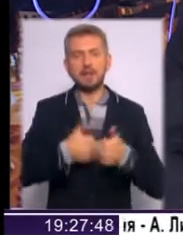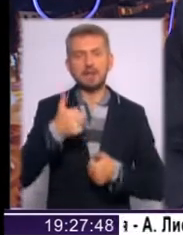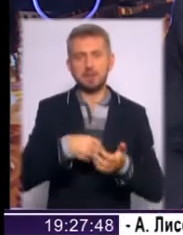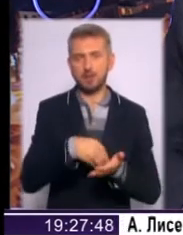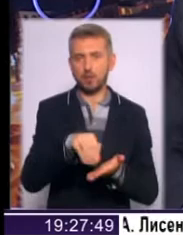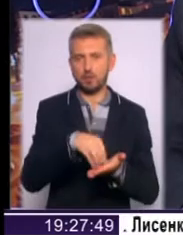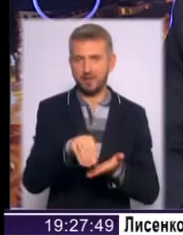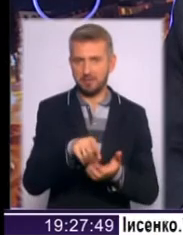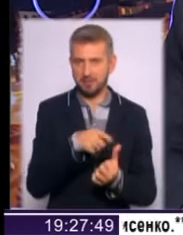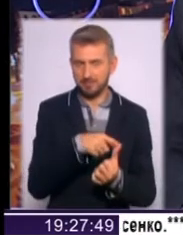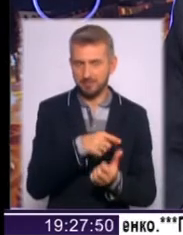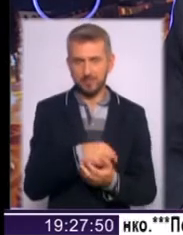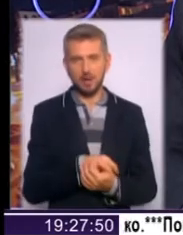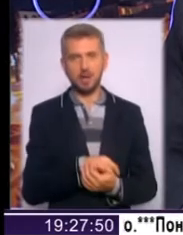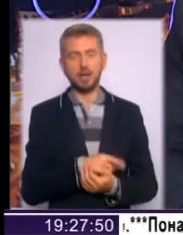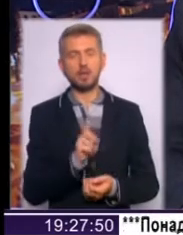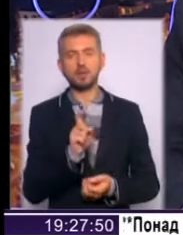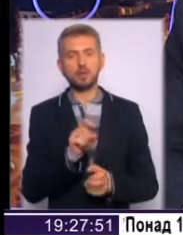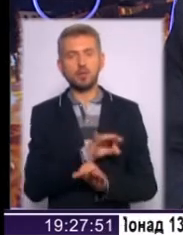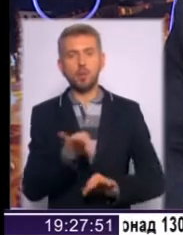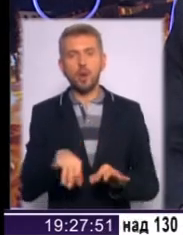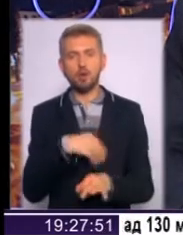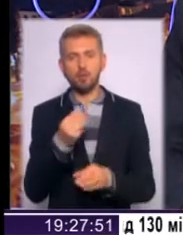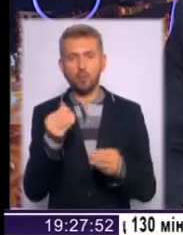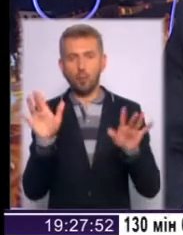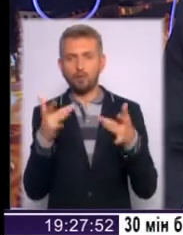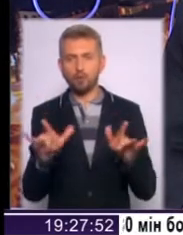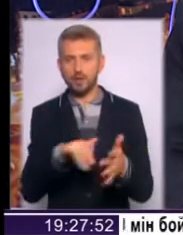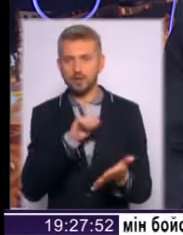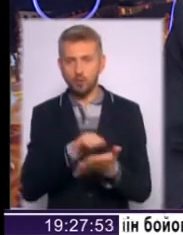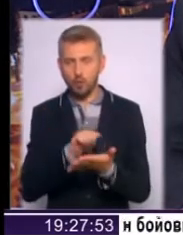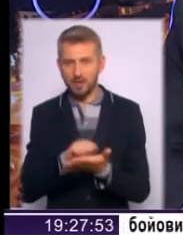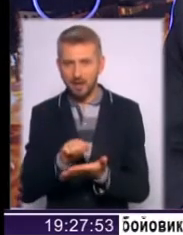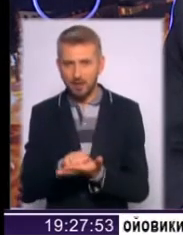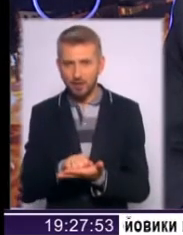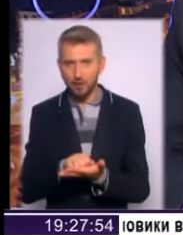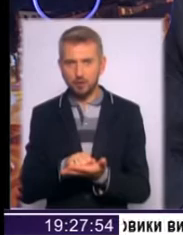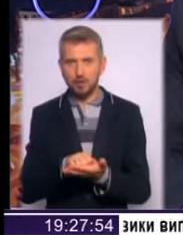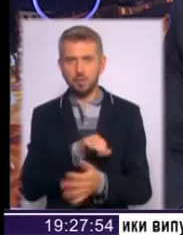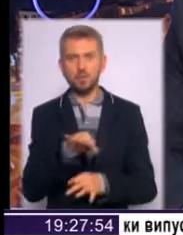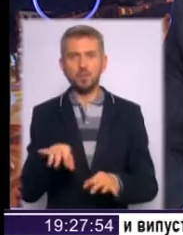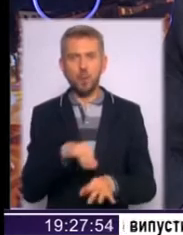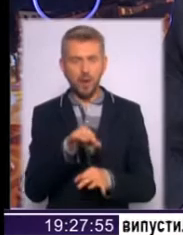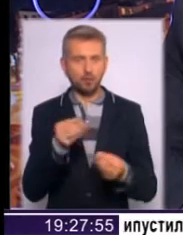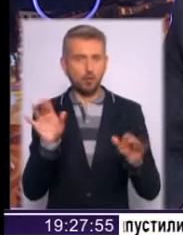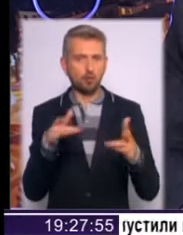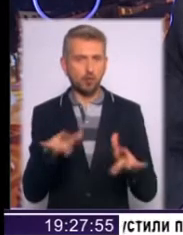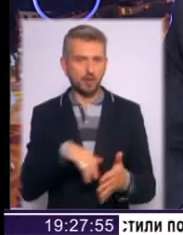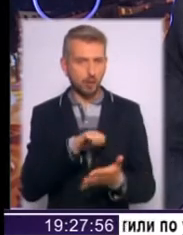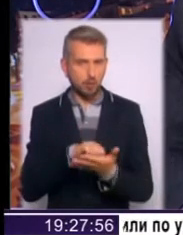раз. З проєктами кошторисної документації, проєктно-кошторисна документація,